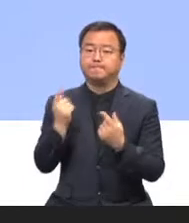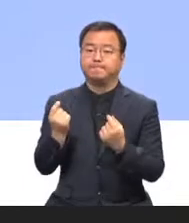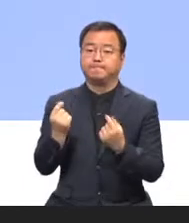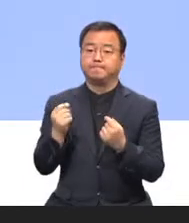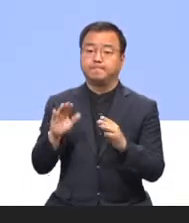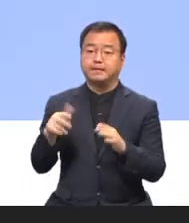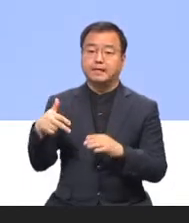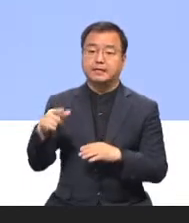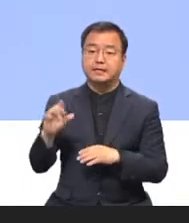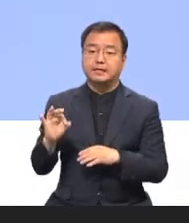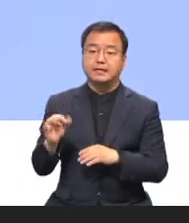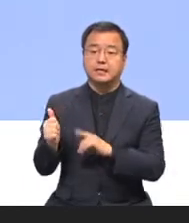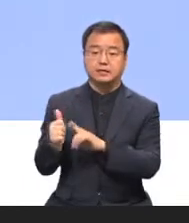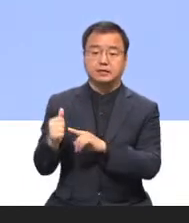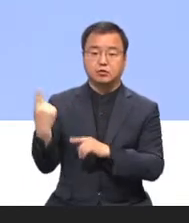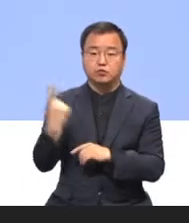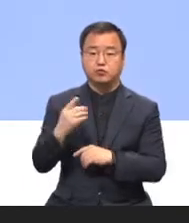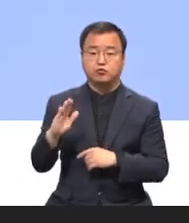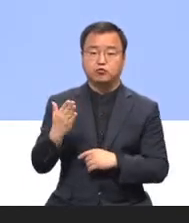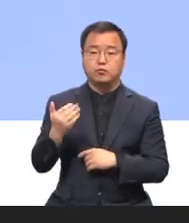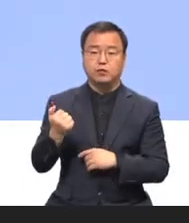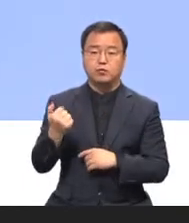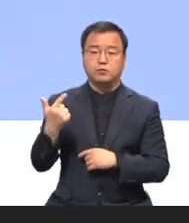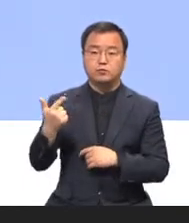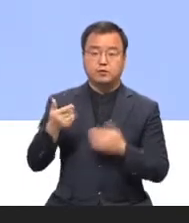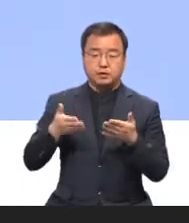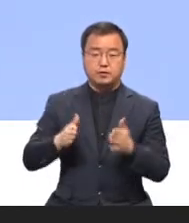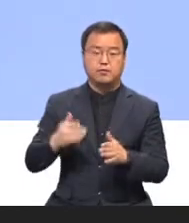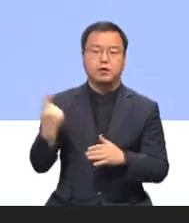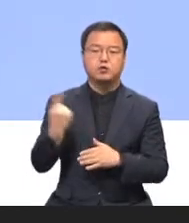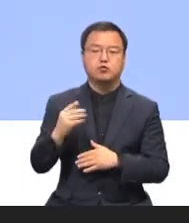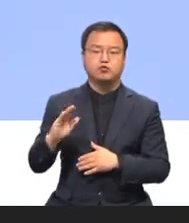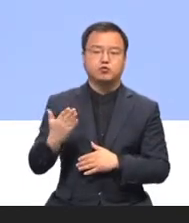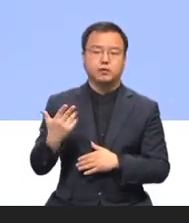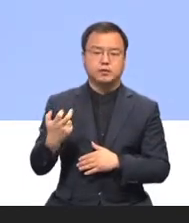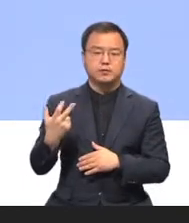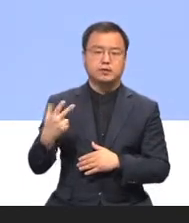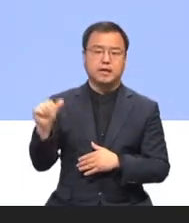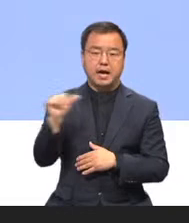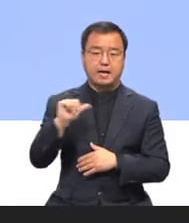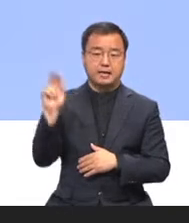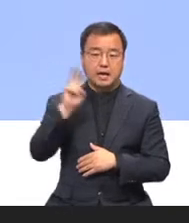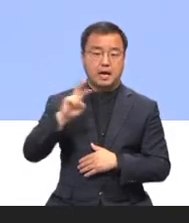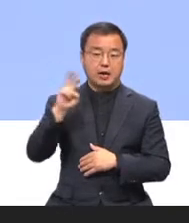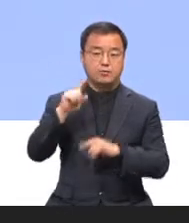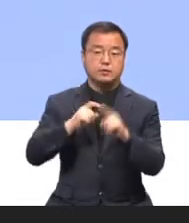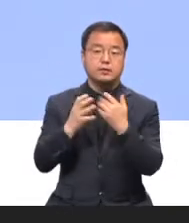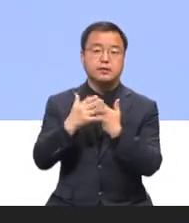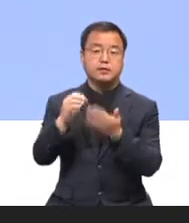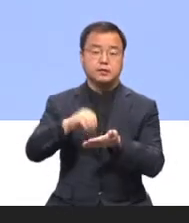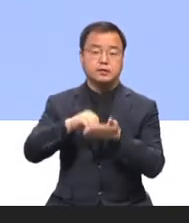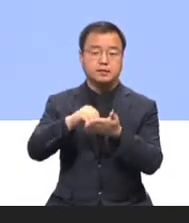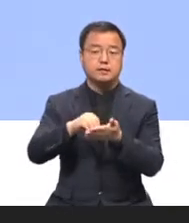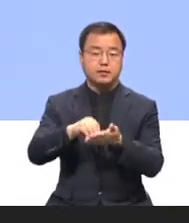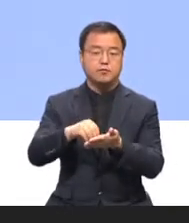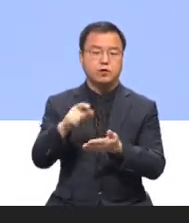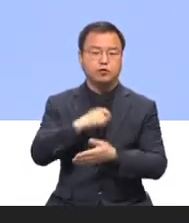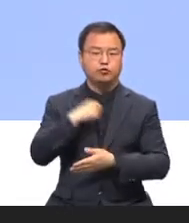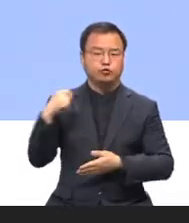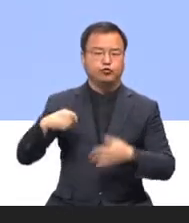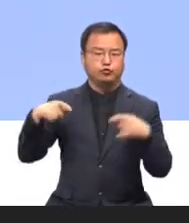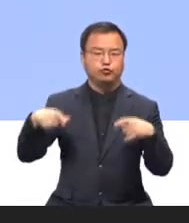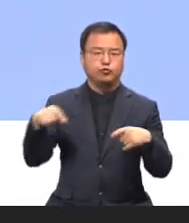은 1956년 생 으로 1977년 아시아 가요제 를 통해서 대비한 일에 중화권 최고의 스타가 되었는데요